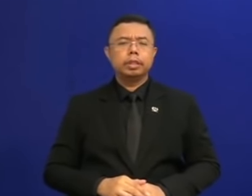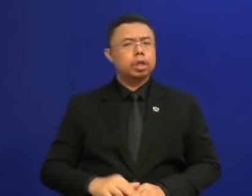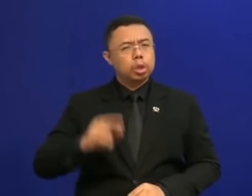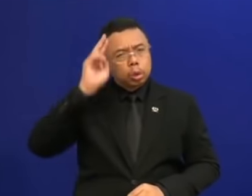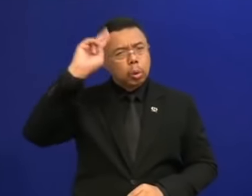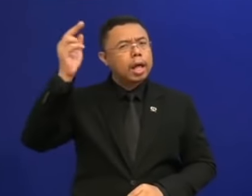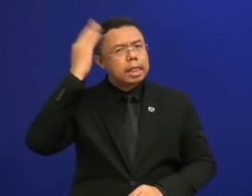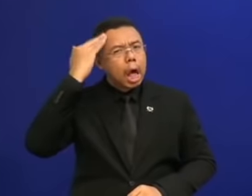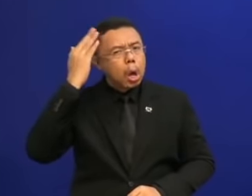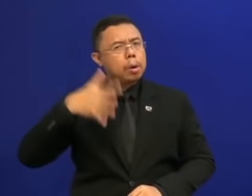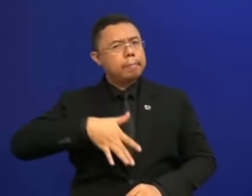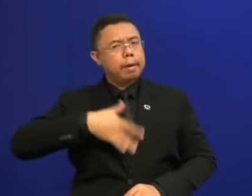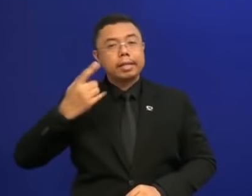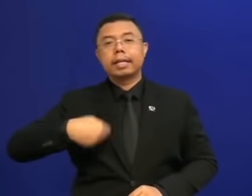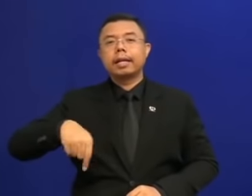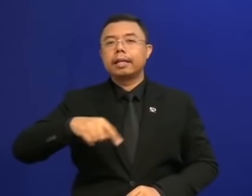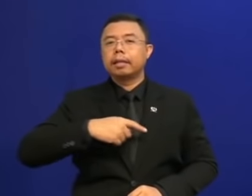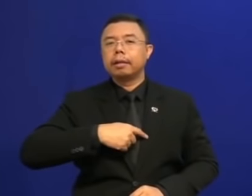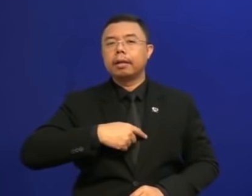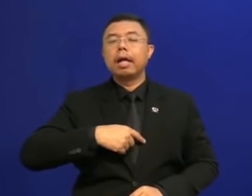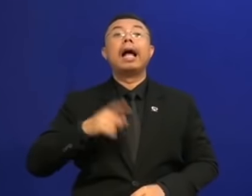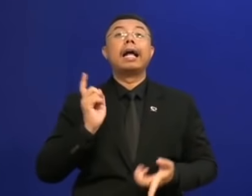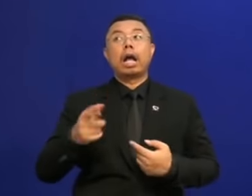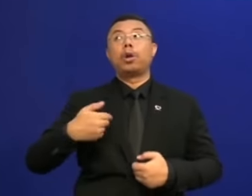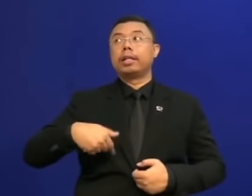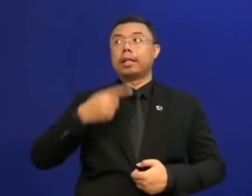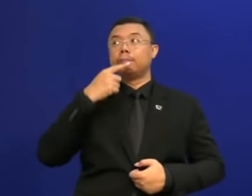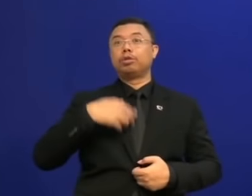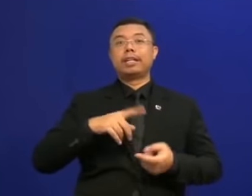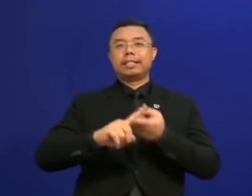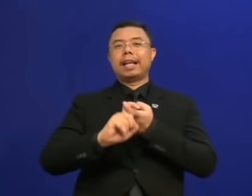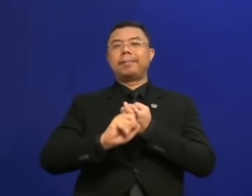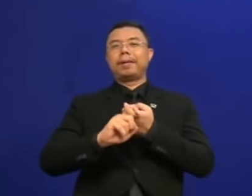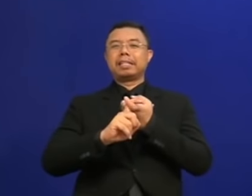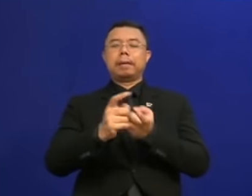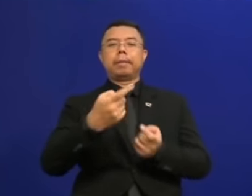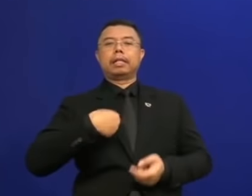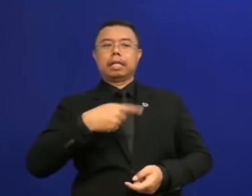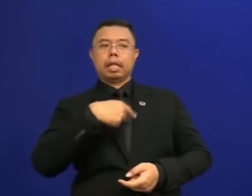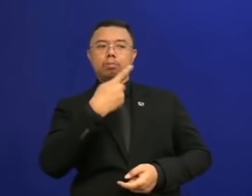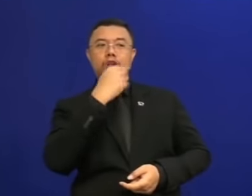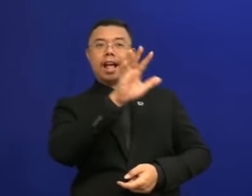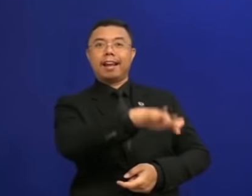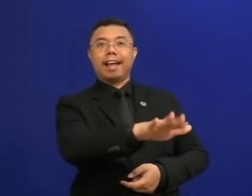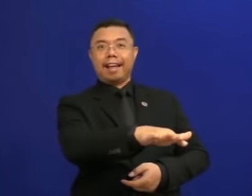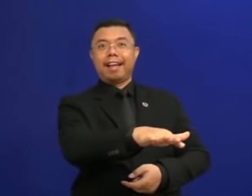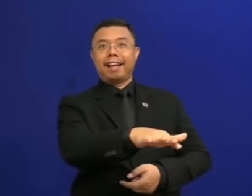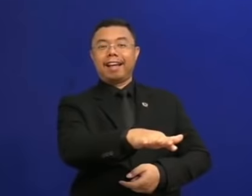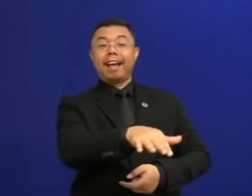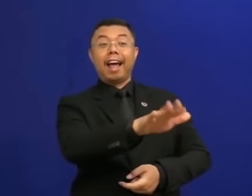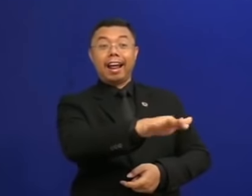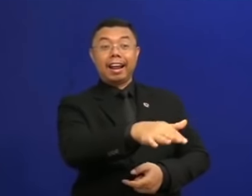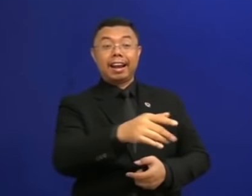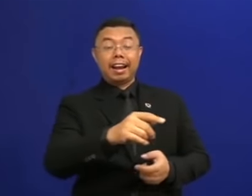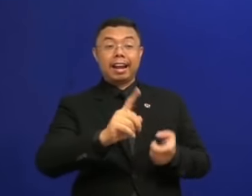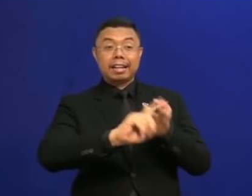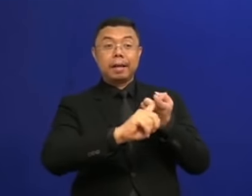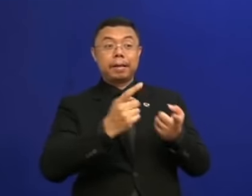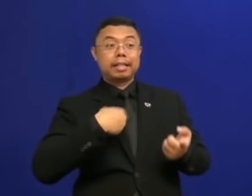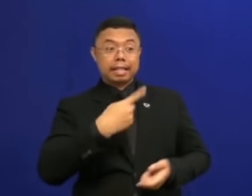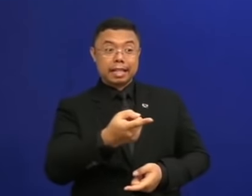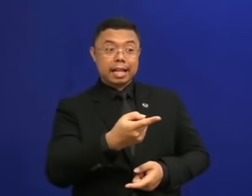Tuhan tahu perasaan kita. Kalau kita punya sahabat, sahabat kita punya anak. Anaknya sahabat kita